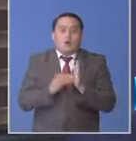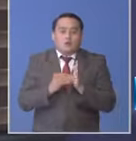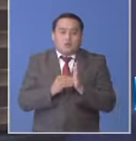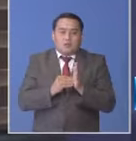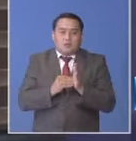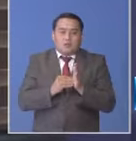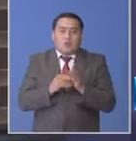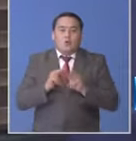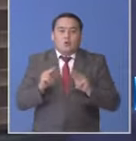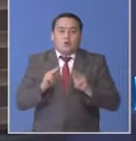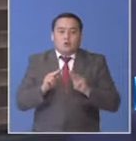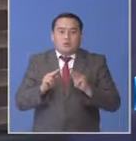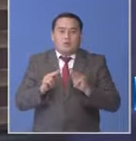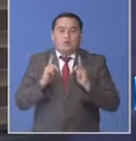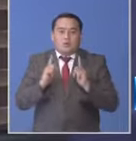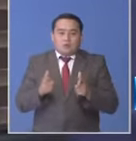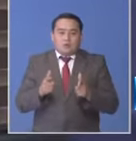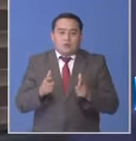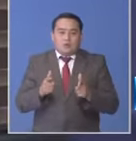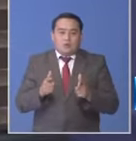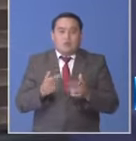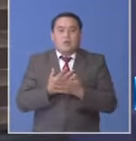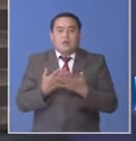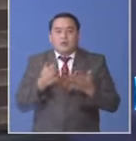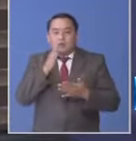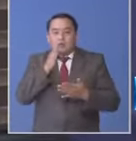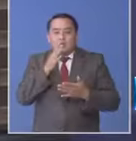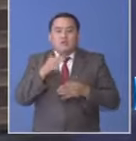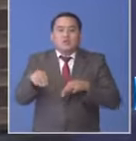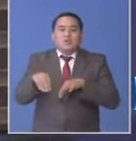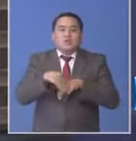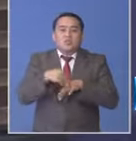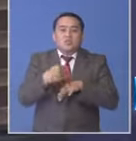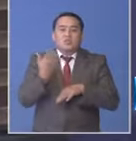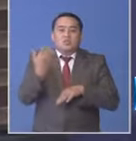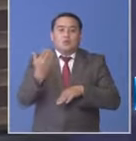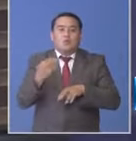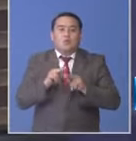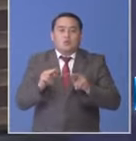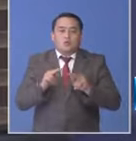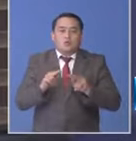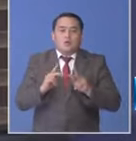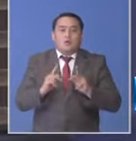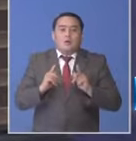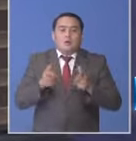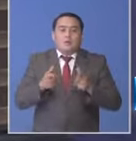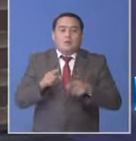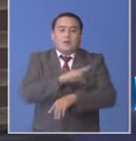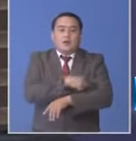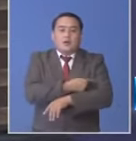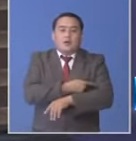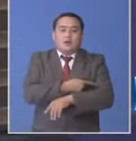зачет. Преподаватель по сценарию соглашается, и через некоторое время жена того самого преподавателя попадает в больницу в